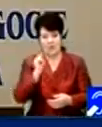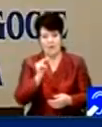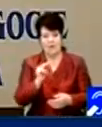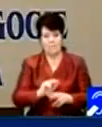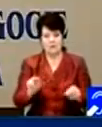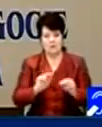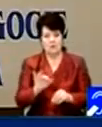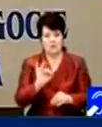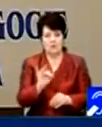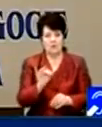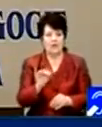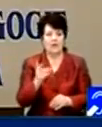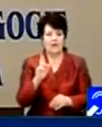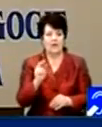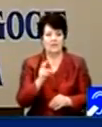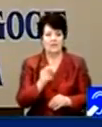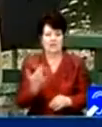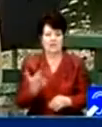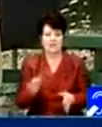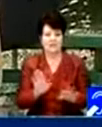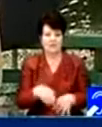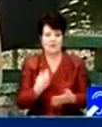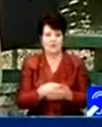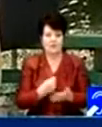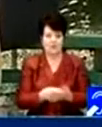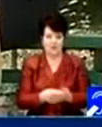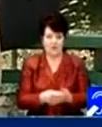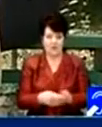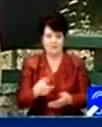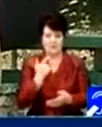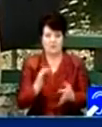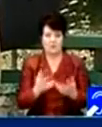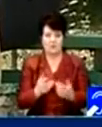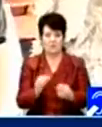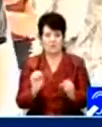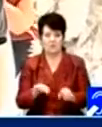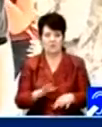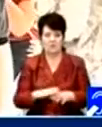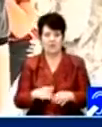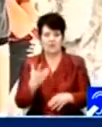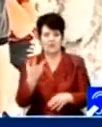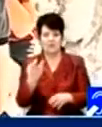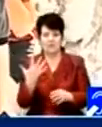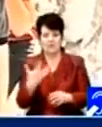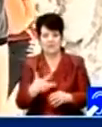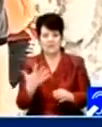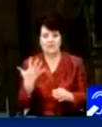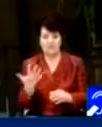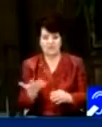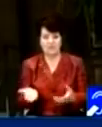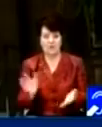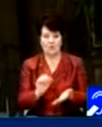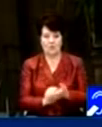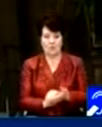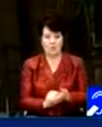Ion Creangă. Au mai rămas doar câteva locuri bugetare încât poți să le numeri pe degete. Cele 335 de la master au fost